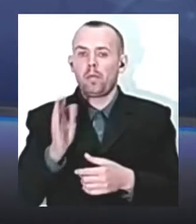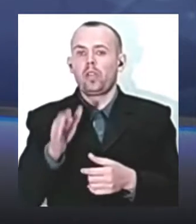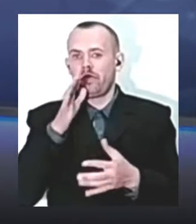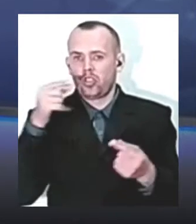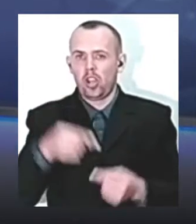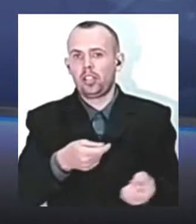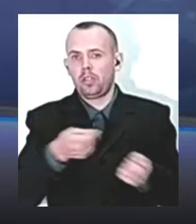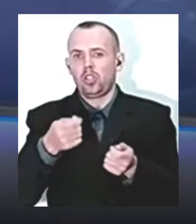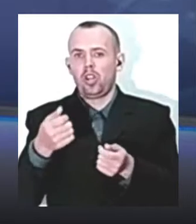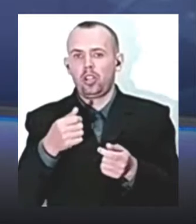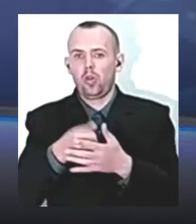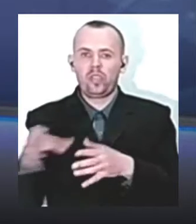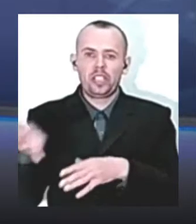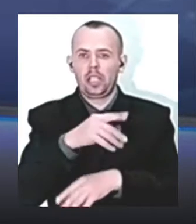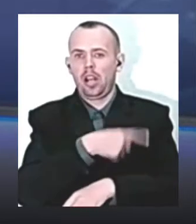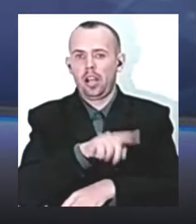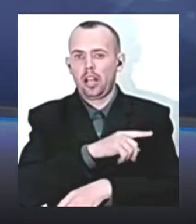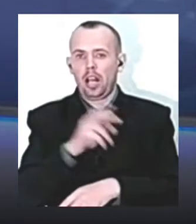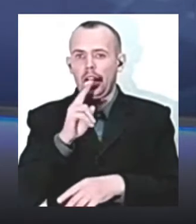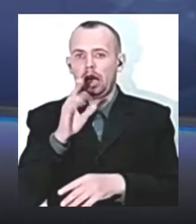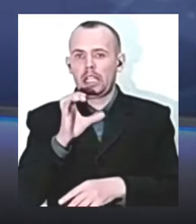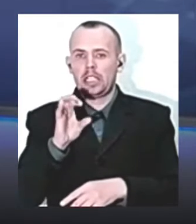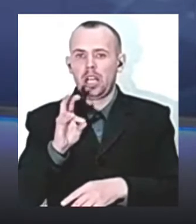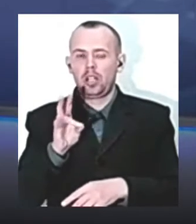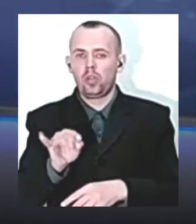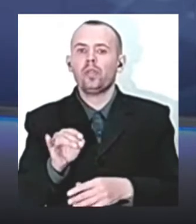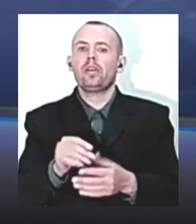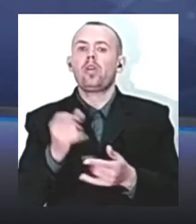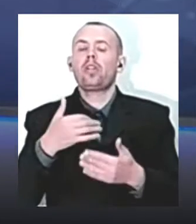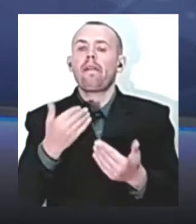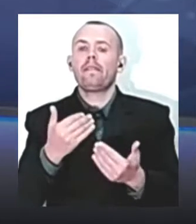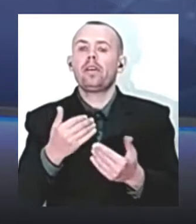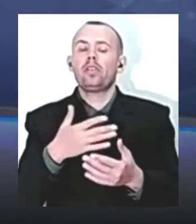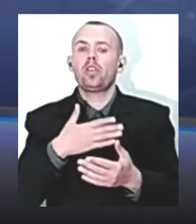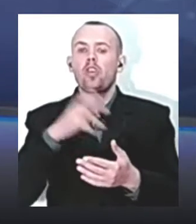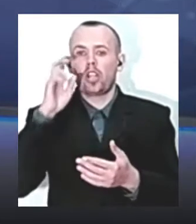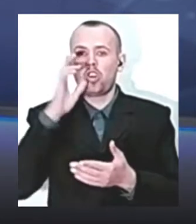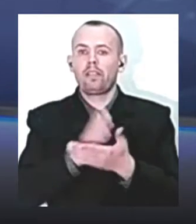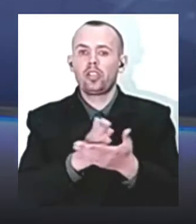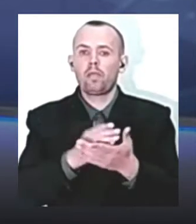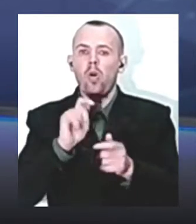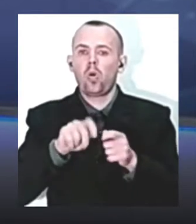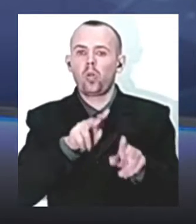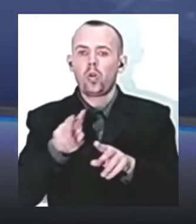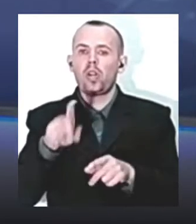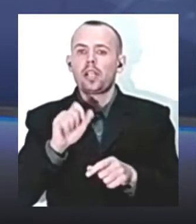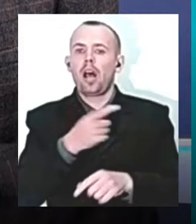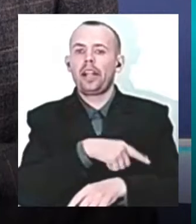всіх лікарень кисень. Ну і ось на наш запит в Державній службі України з контролю за лікарськими засобами